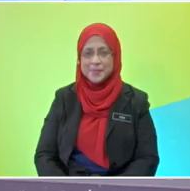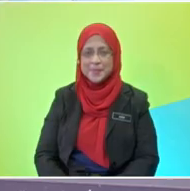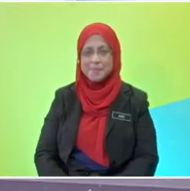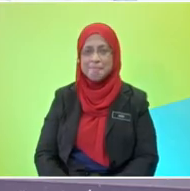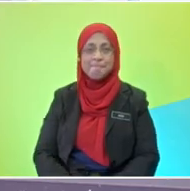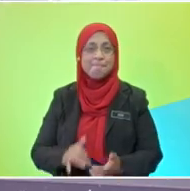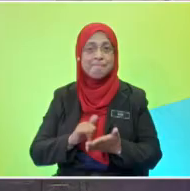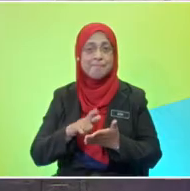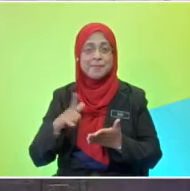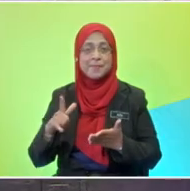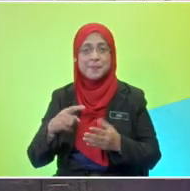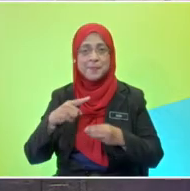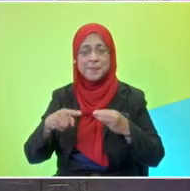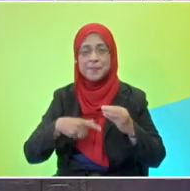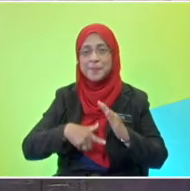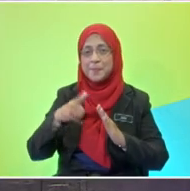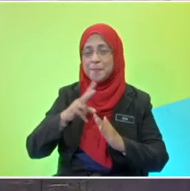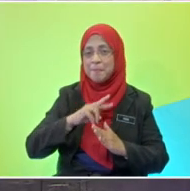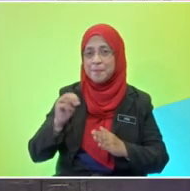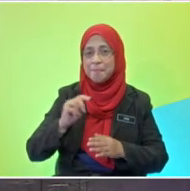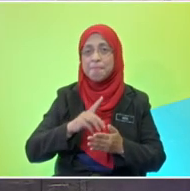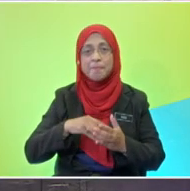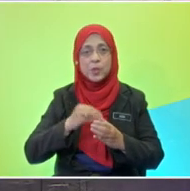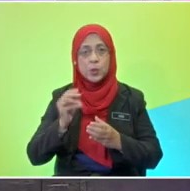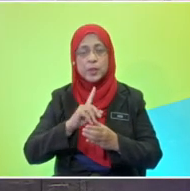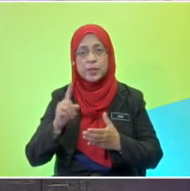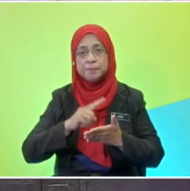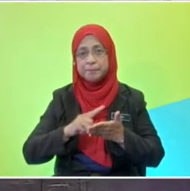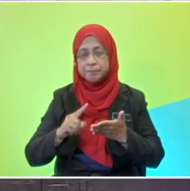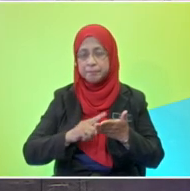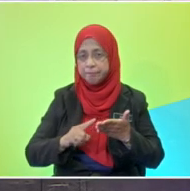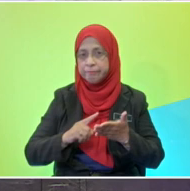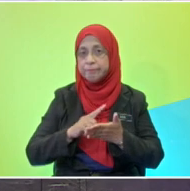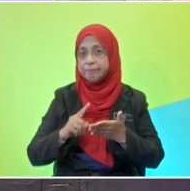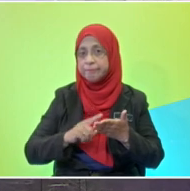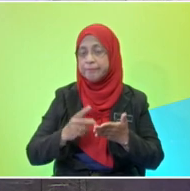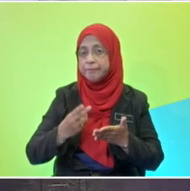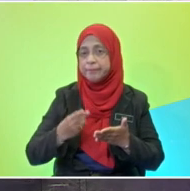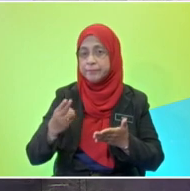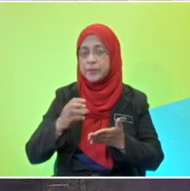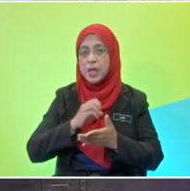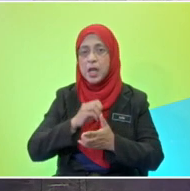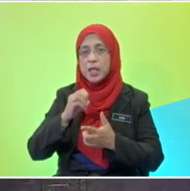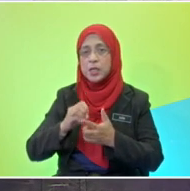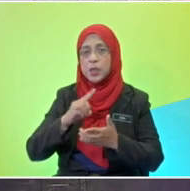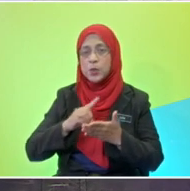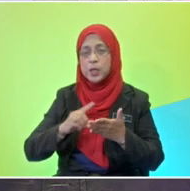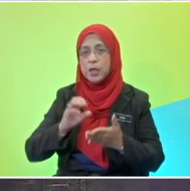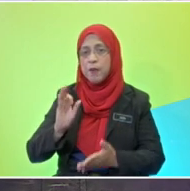itulah tadi ya tentang kelebihan mengeluarkan zakat sama ada Zakat harta ataupun zakat fitrah